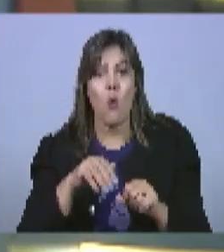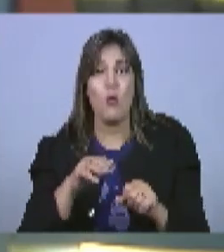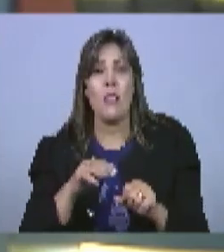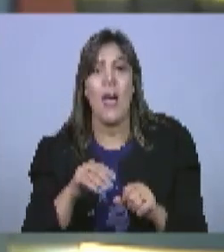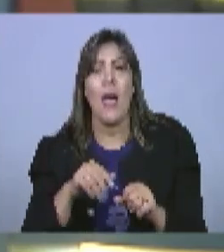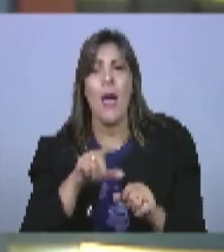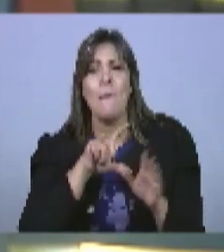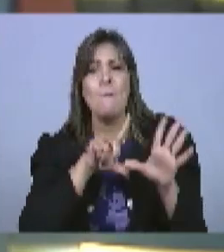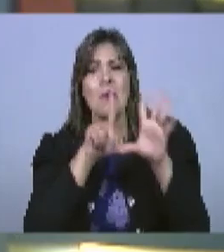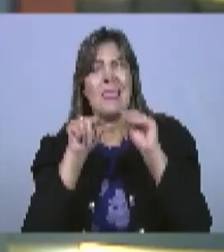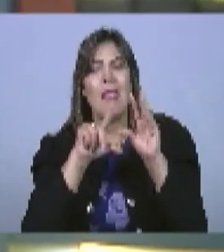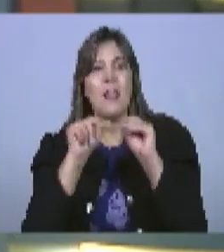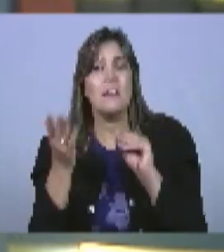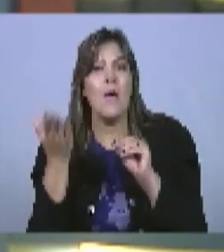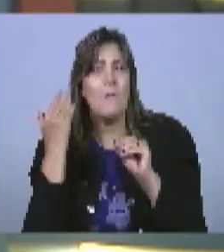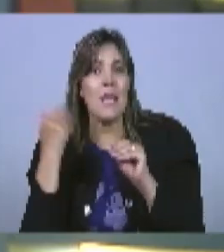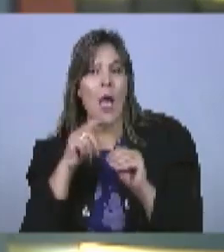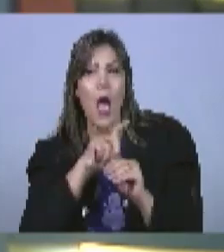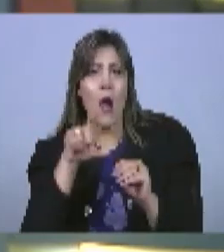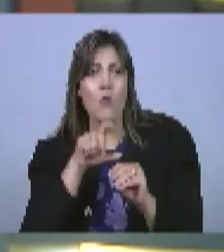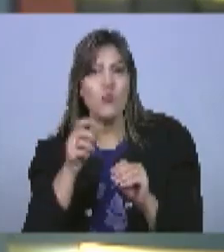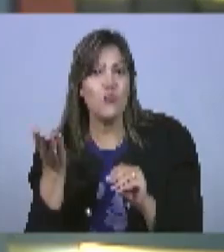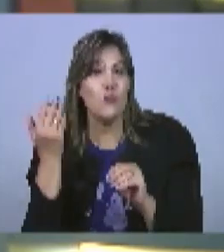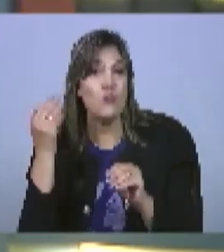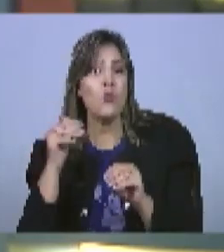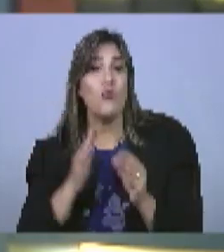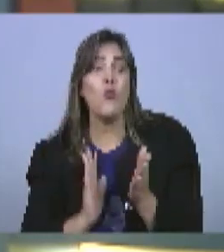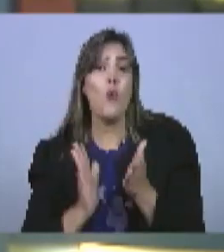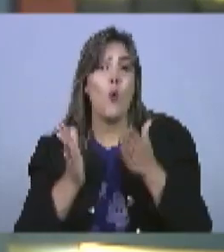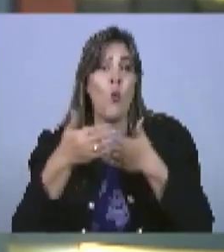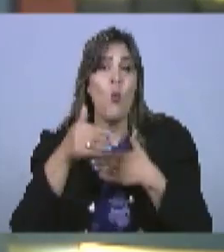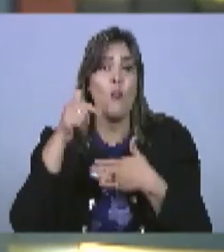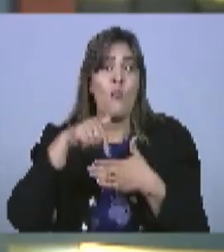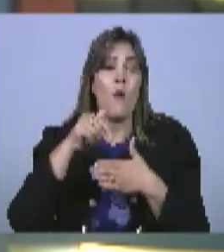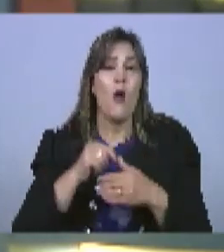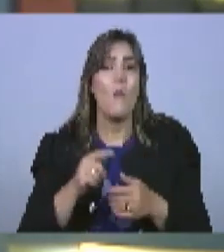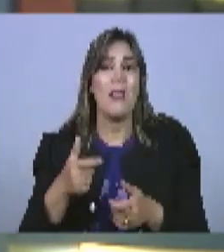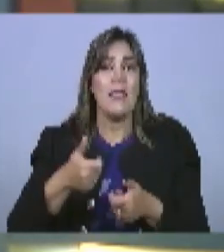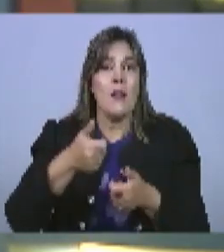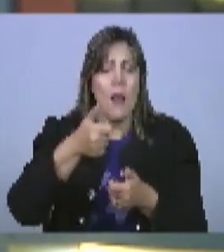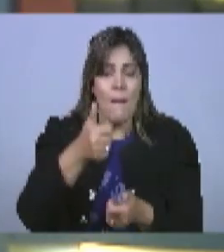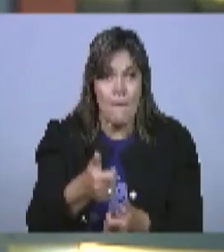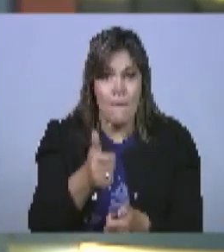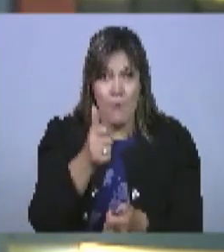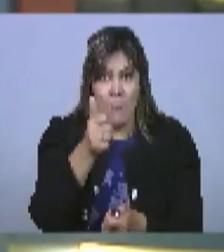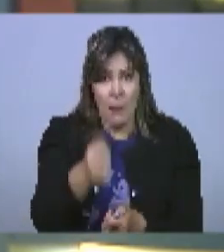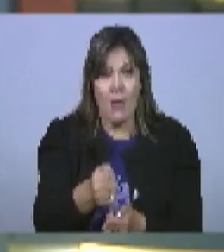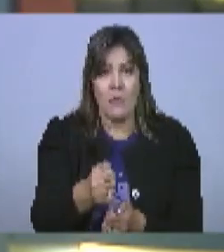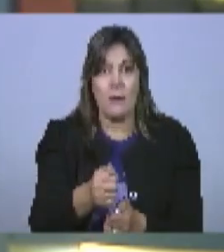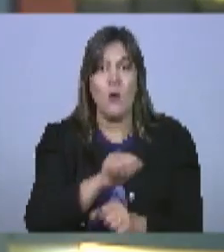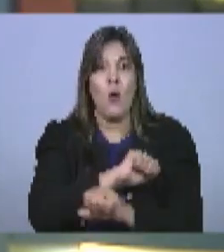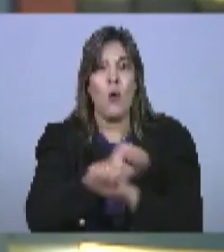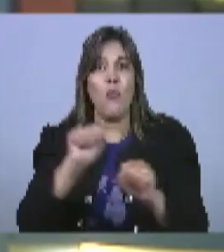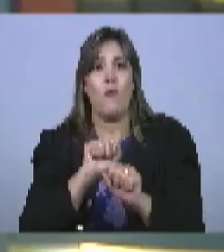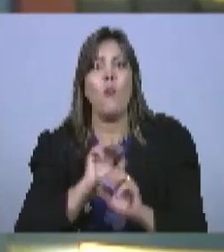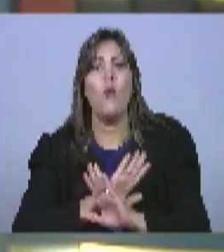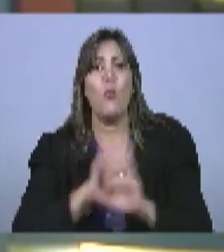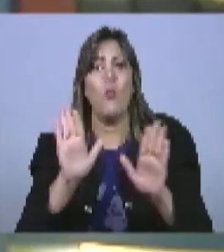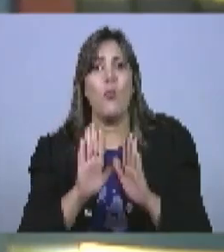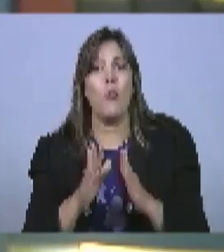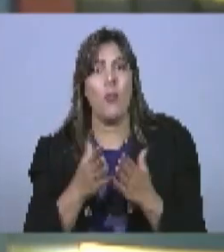شهور داخل الغرفه وتم تفجيرها عن بعد عندما استقر اسماعيل الهنيه في